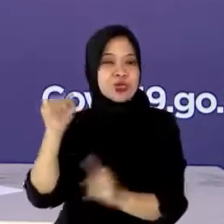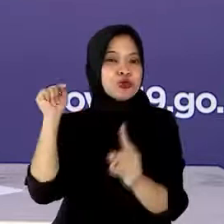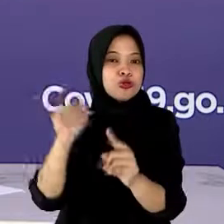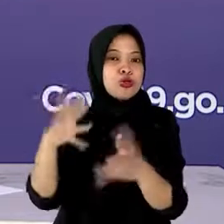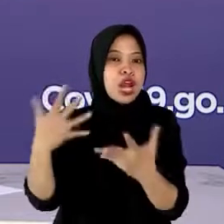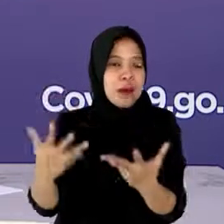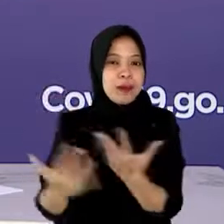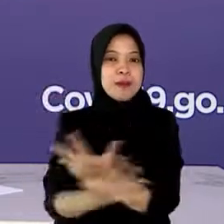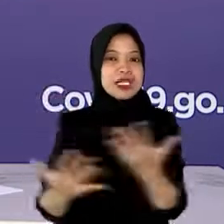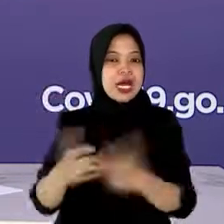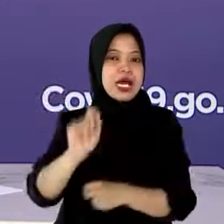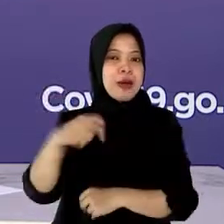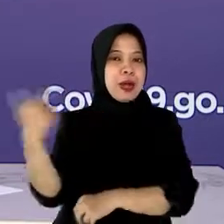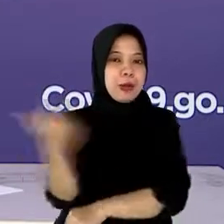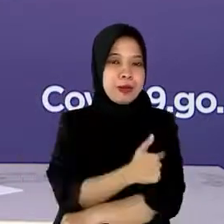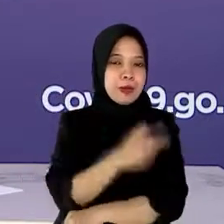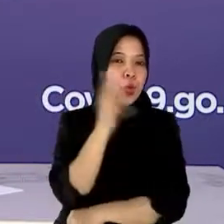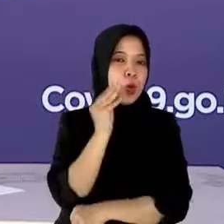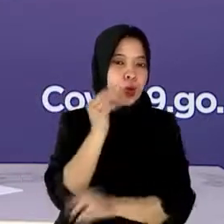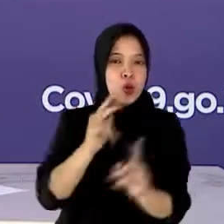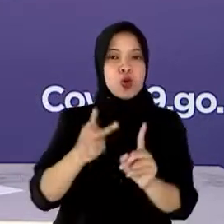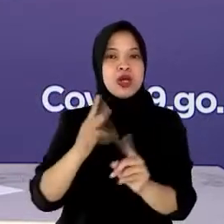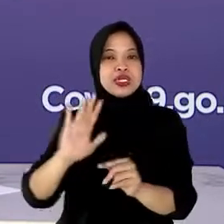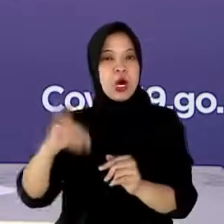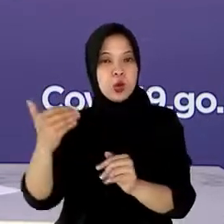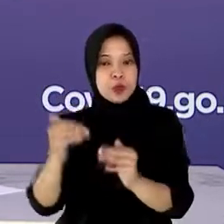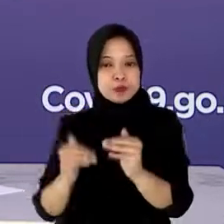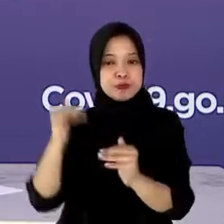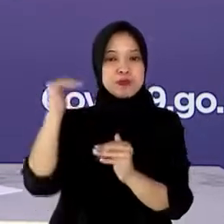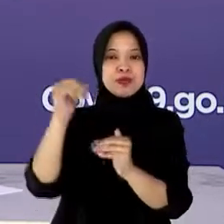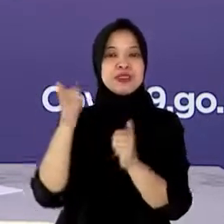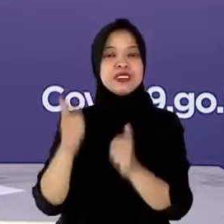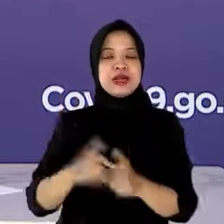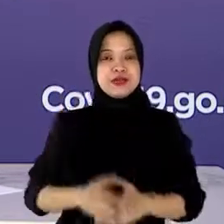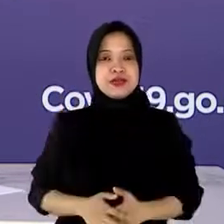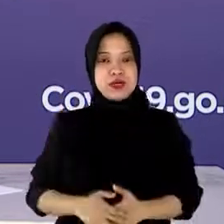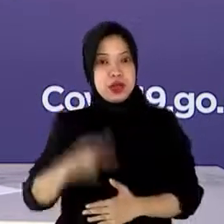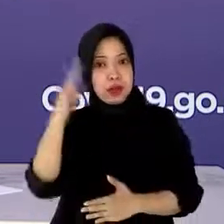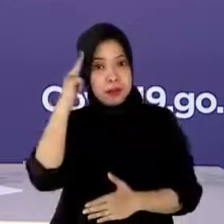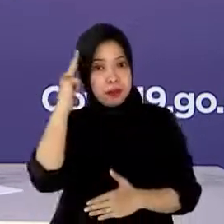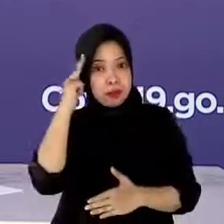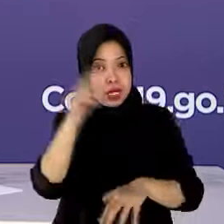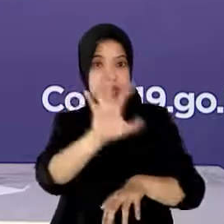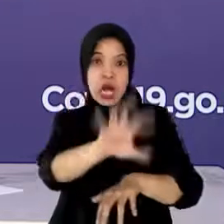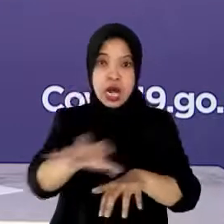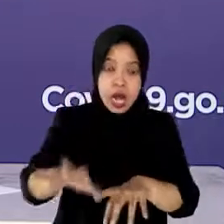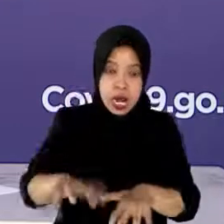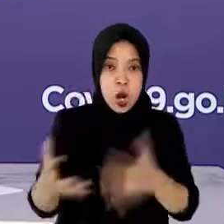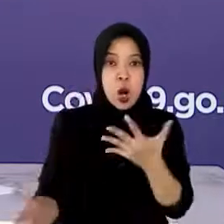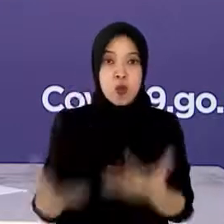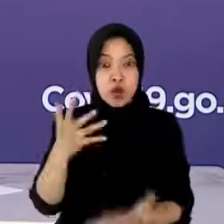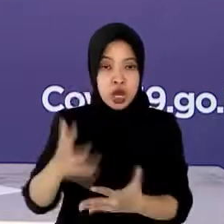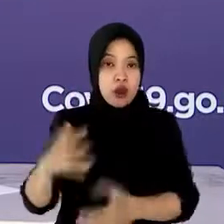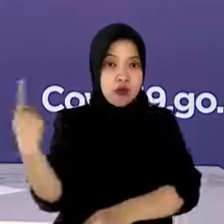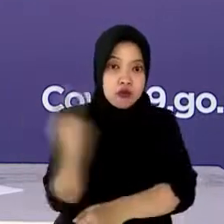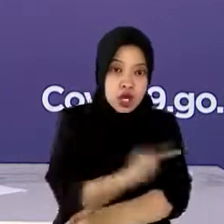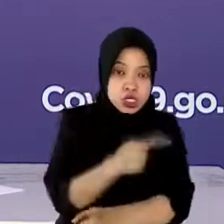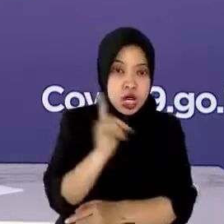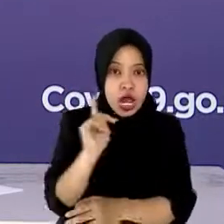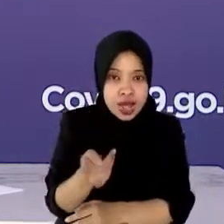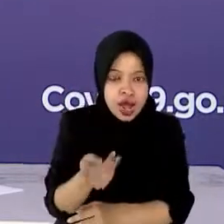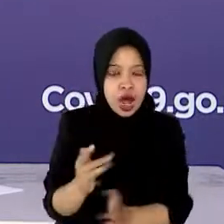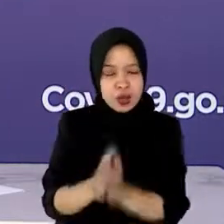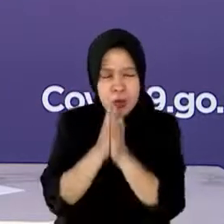untuk masyarakat berusia 12 tahun keatas dan kepada pemerintah daerah yang nanti mendapatkan alokasi vaksin